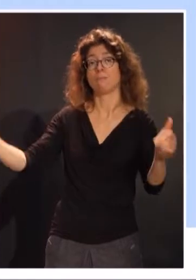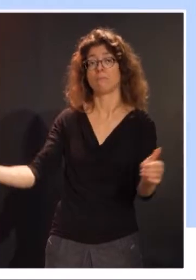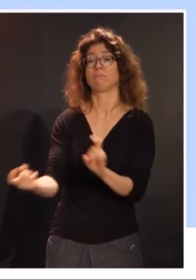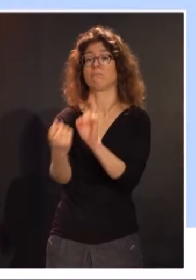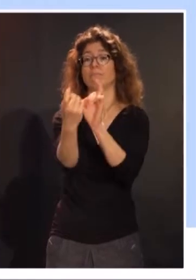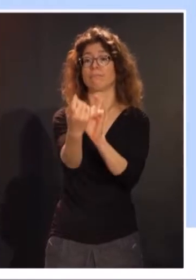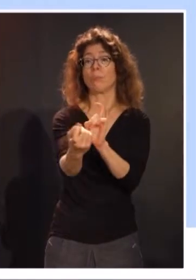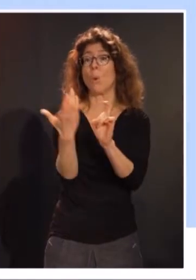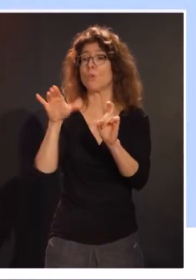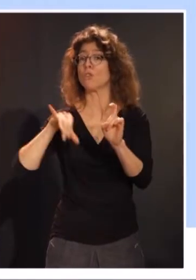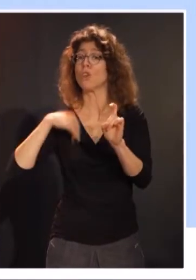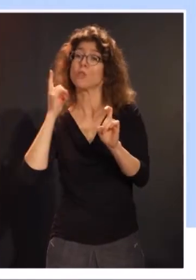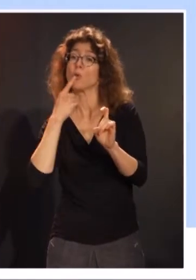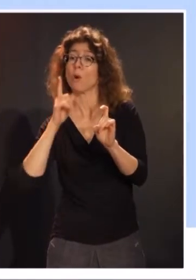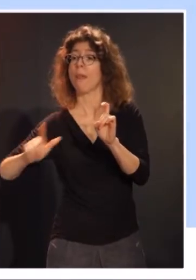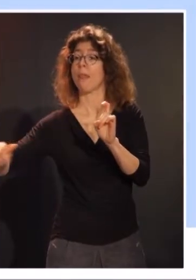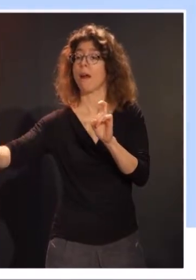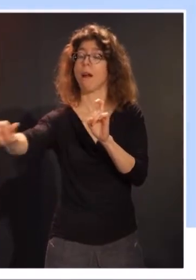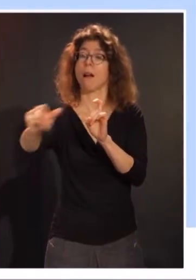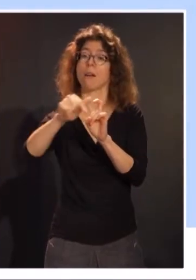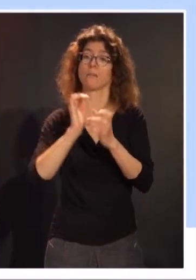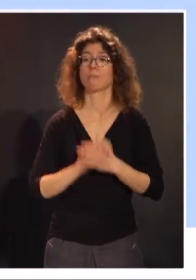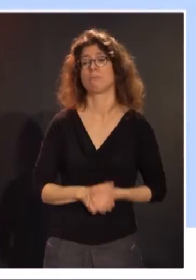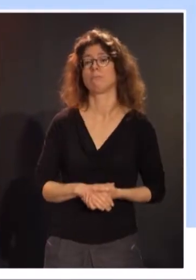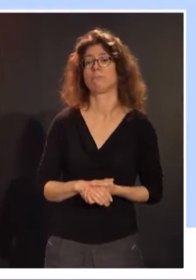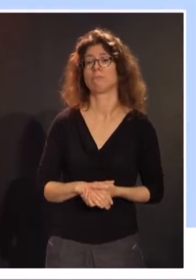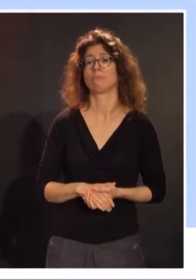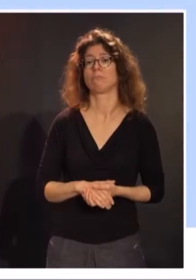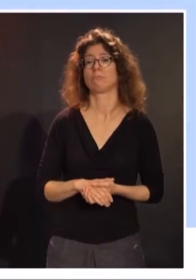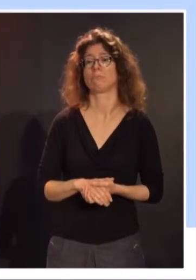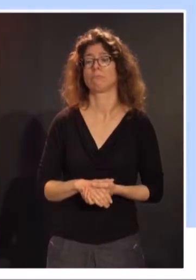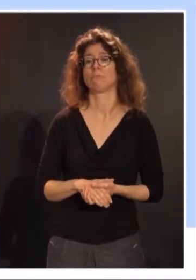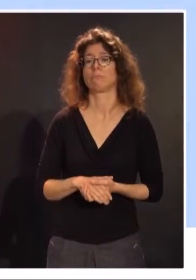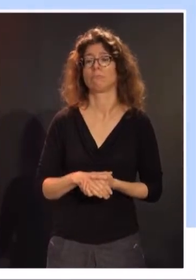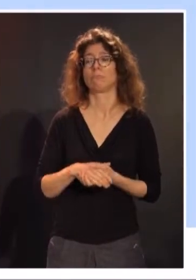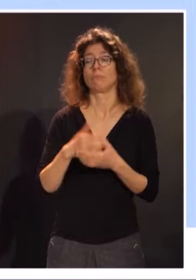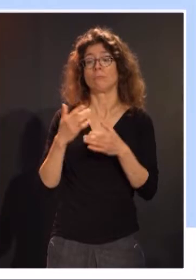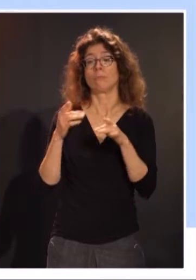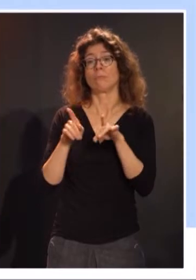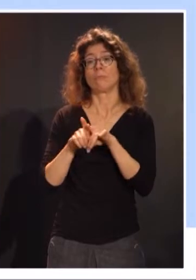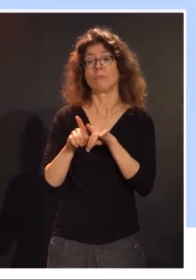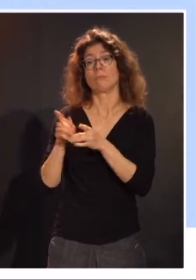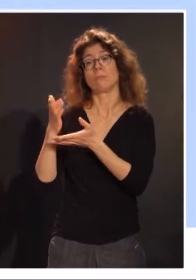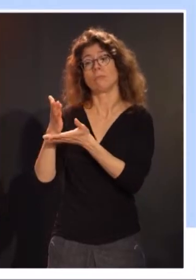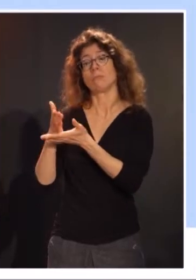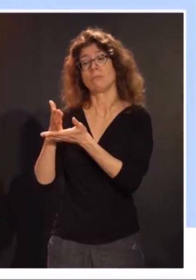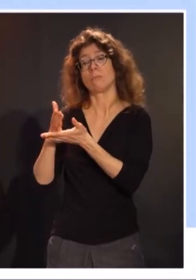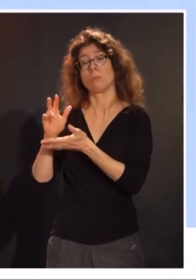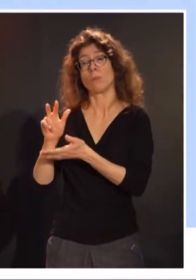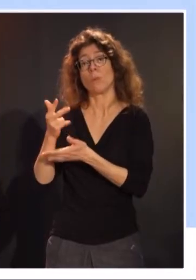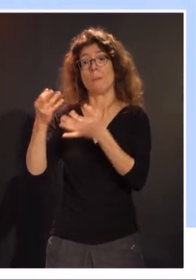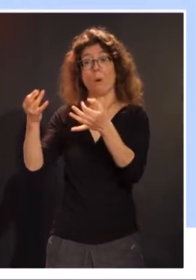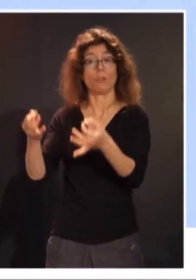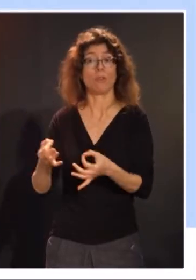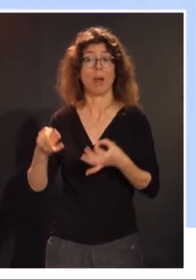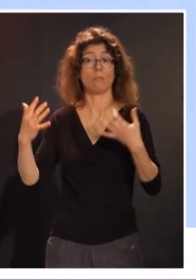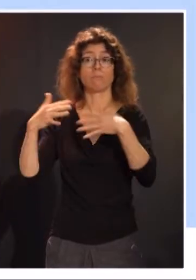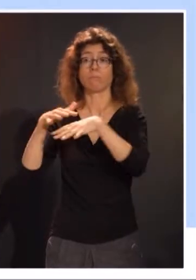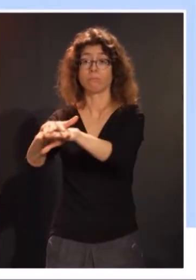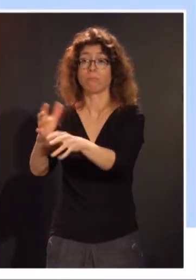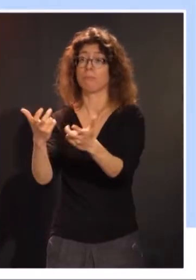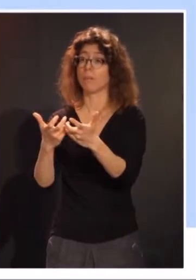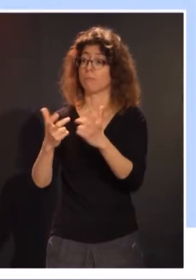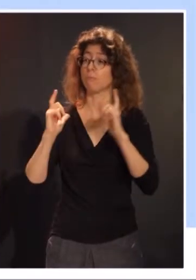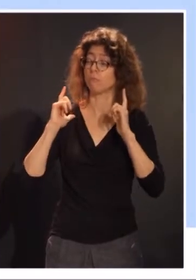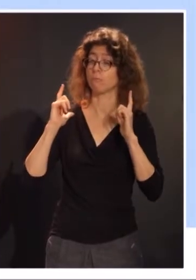jeunes sourds, et il a une partie de sa scolarité qui est intégrée dans une classe de 3e ordinaire, donc pour des temps comme le